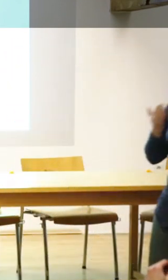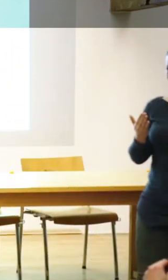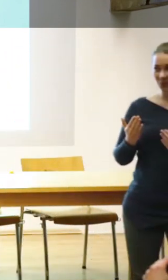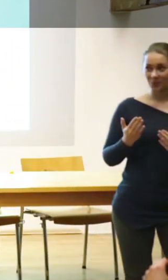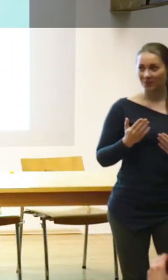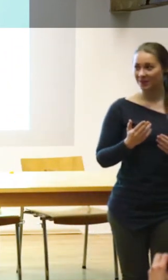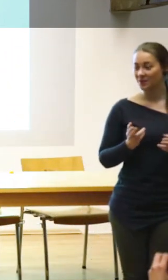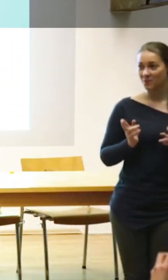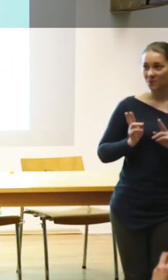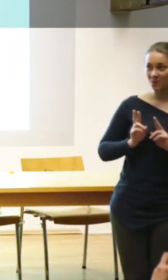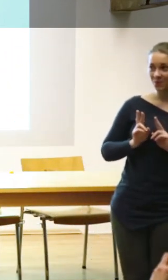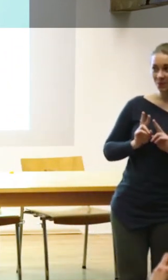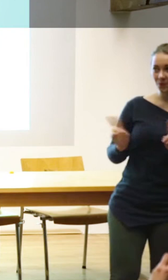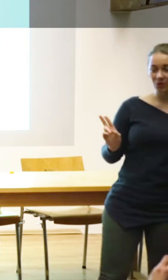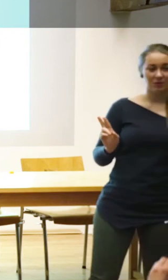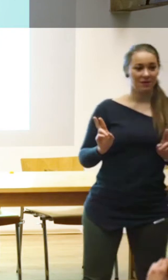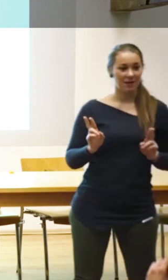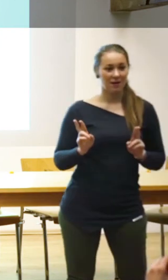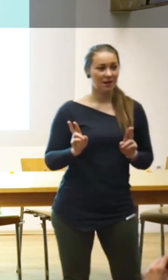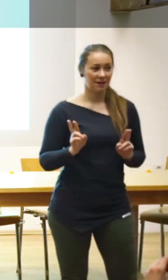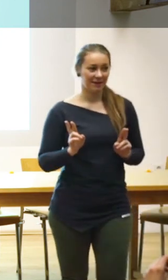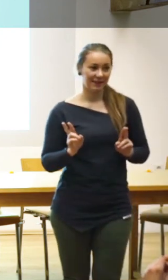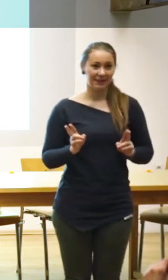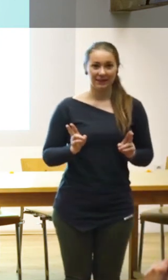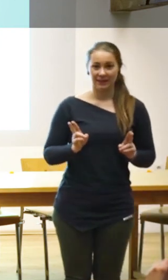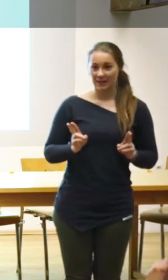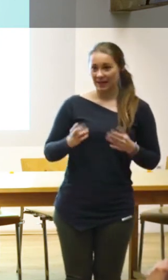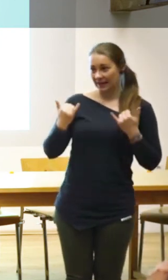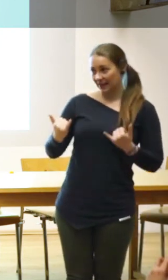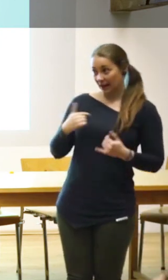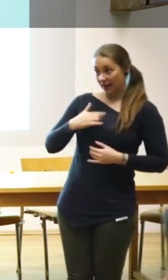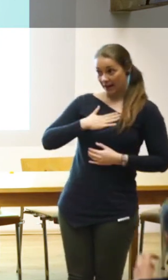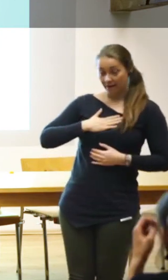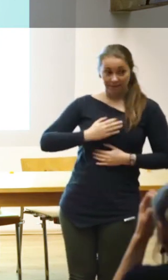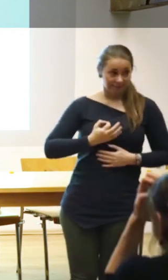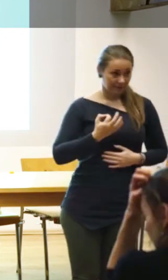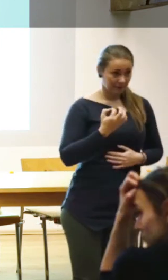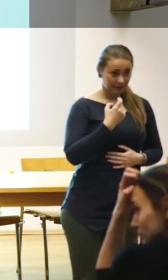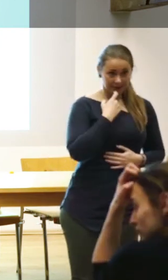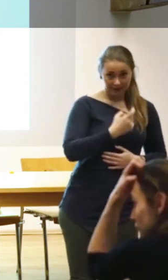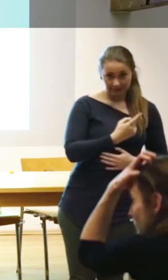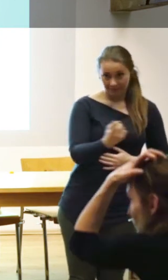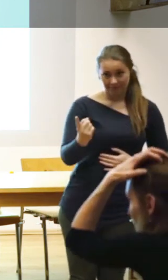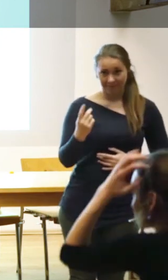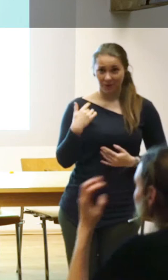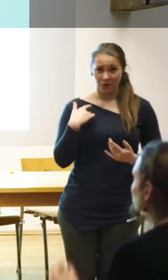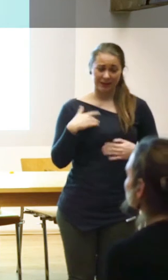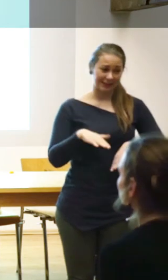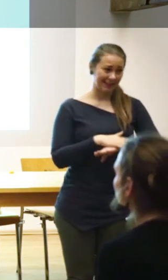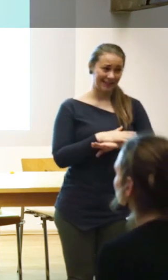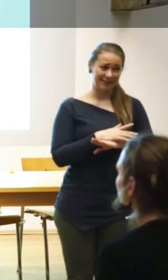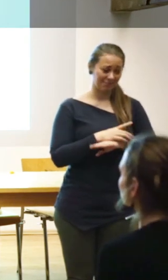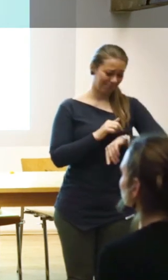Funguje to? Funguje to. Já bych naopak teď jako ráda poprosila všechny, jestli si teda, já bych pauzu nedávala, to už se tady